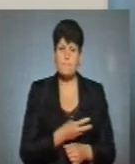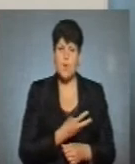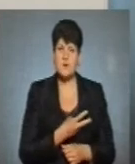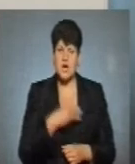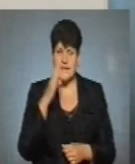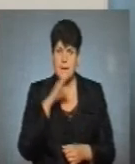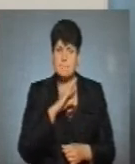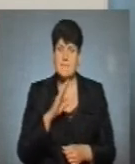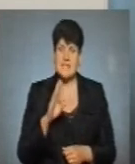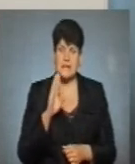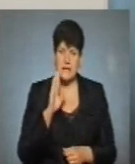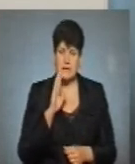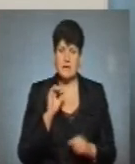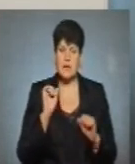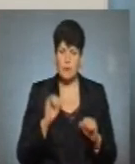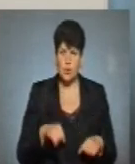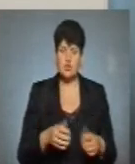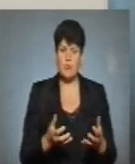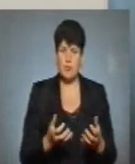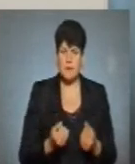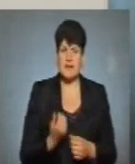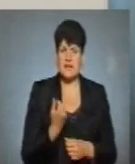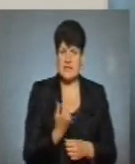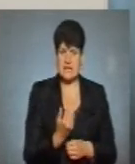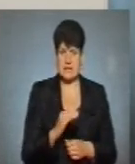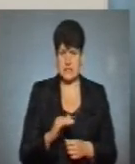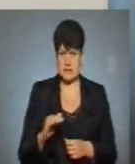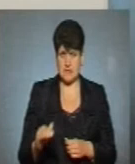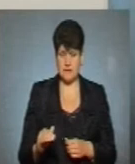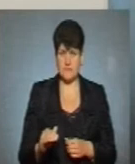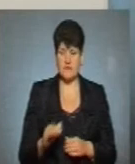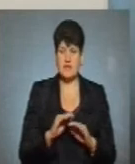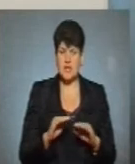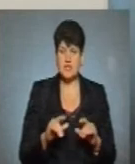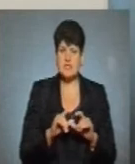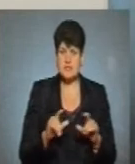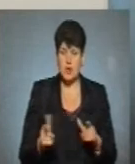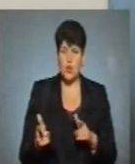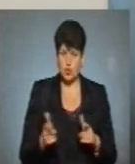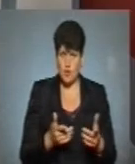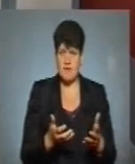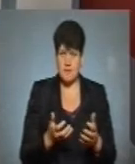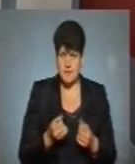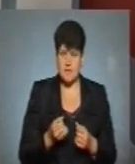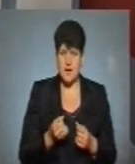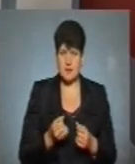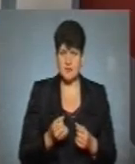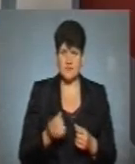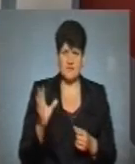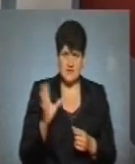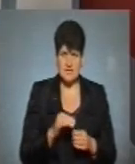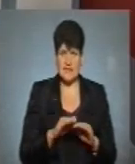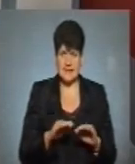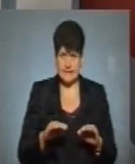батьків і можемо приймати їхніх дітей. Тобто у дитячих садках Тернополя готові прийняти безпосередньо всіх так. дітей,